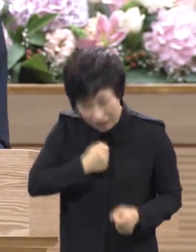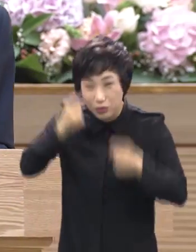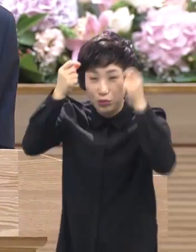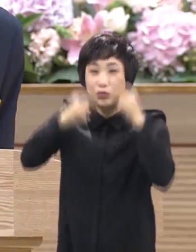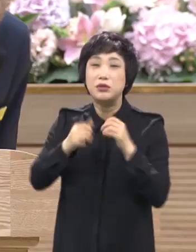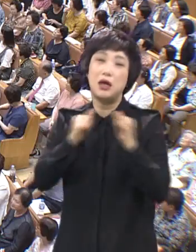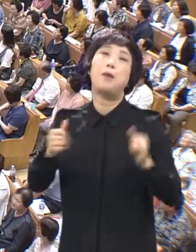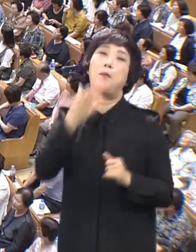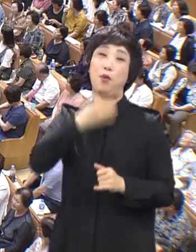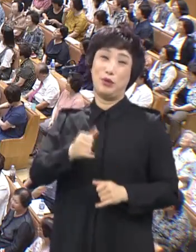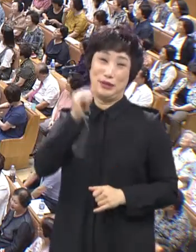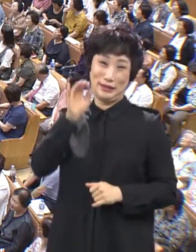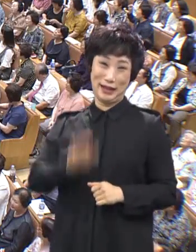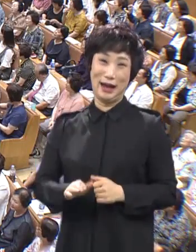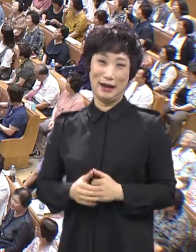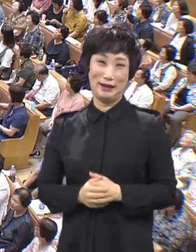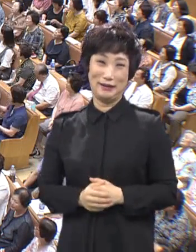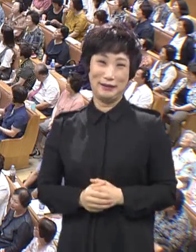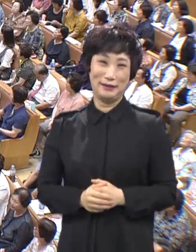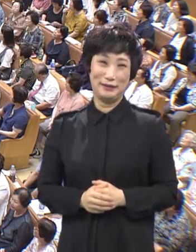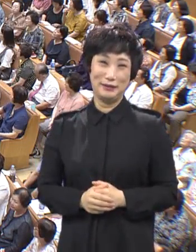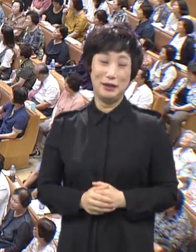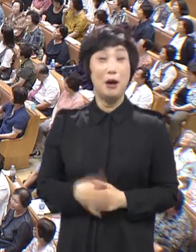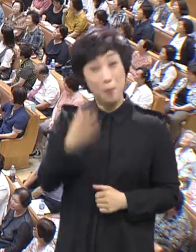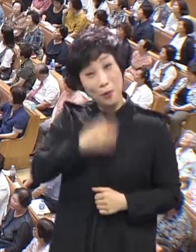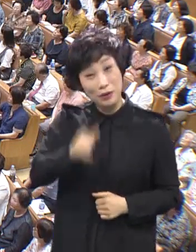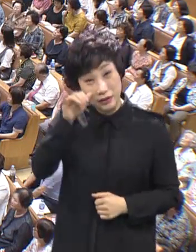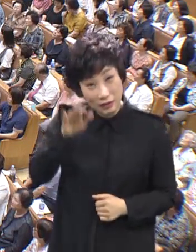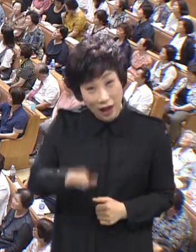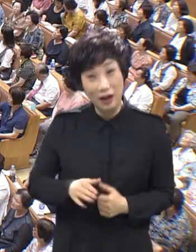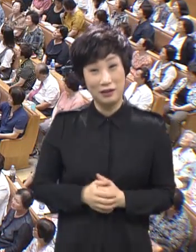우는 자가 복 있다. 복 있다.